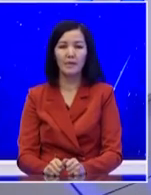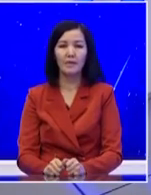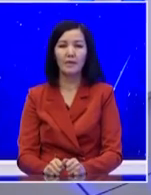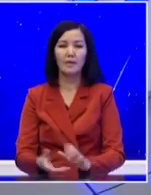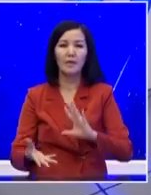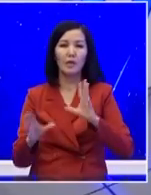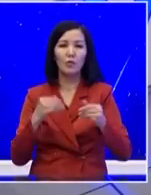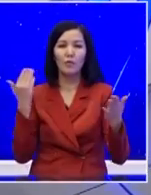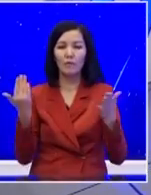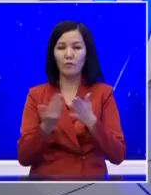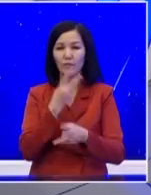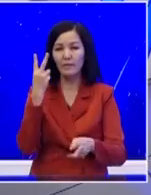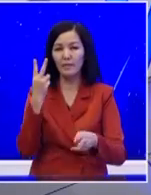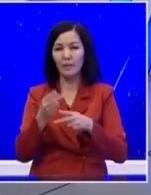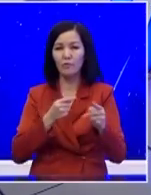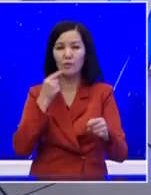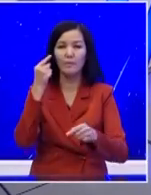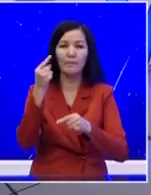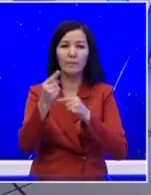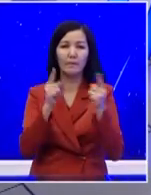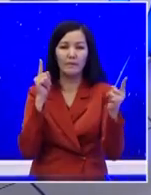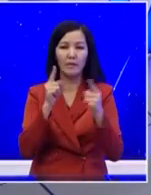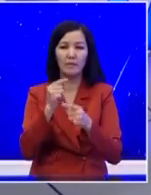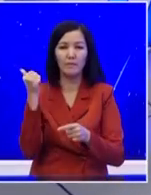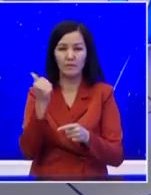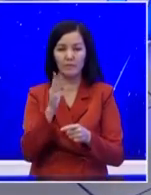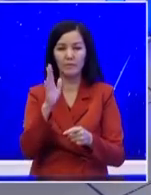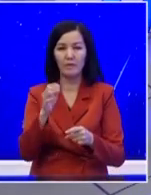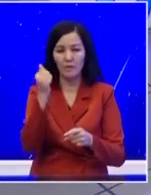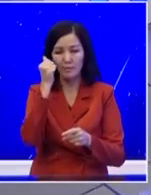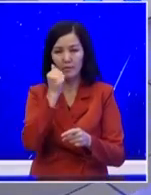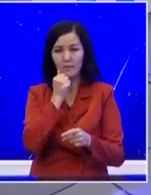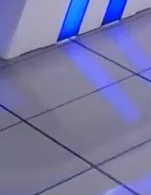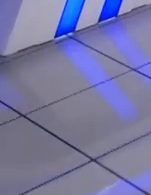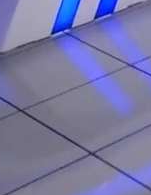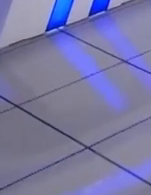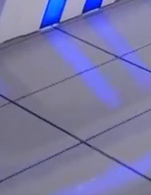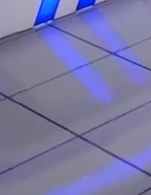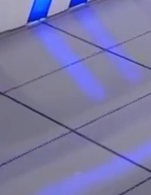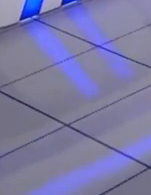Такой оказалась информационная картина уходящего дня. Спасибо за внимание и оставайтесь дома.